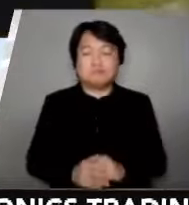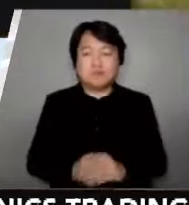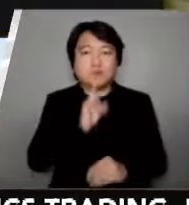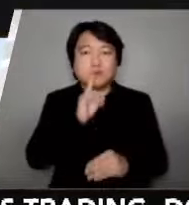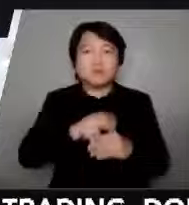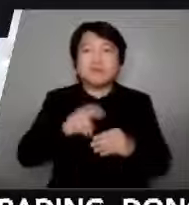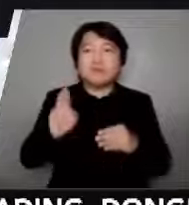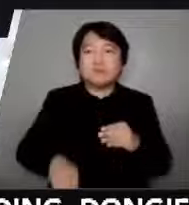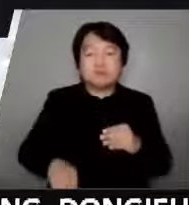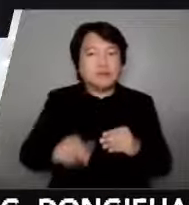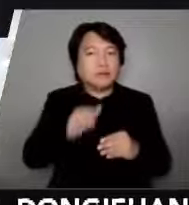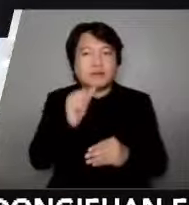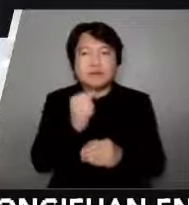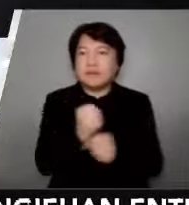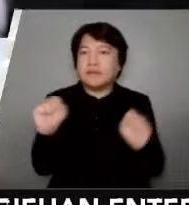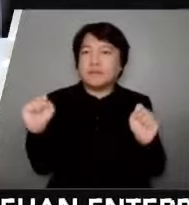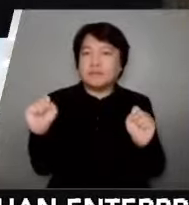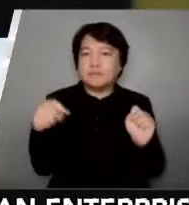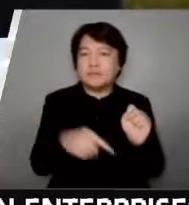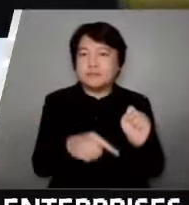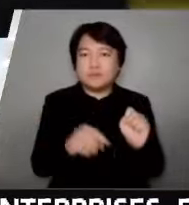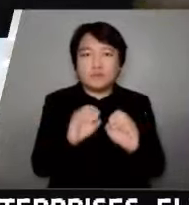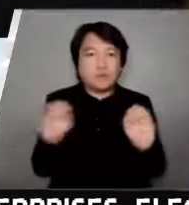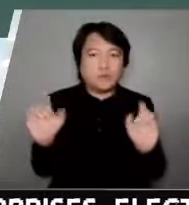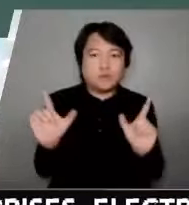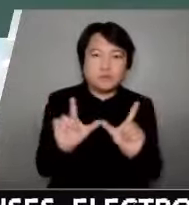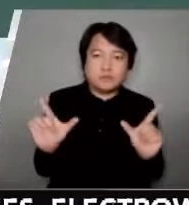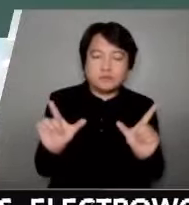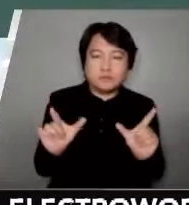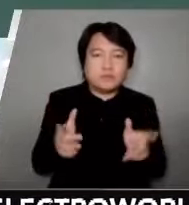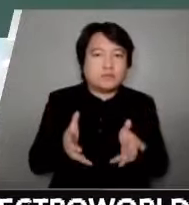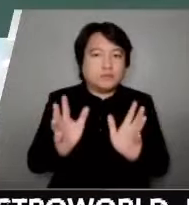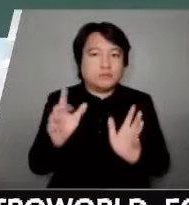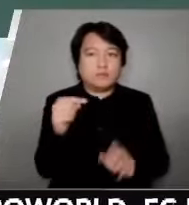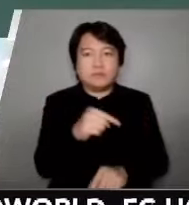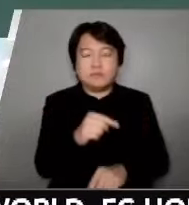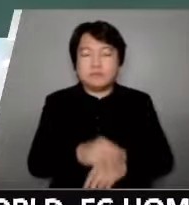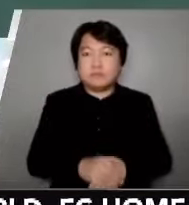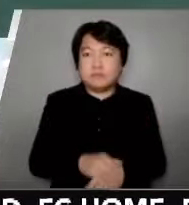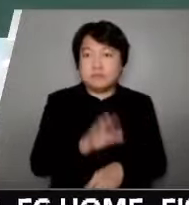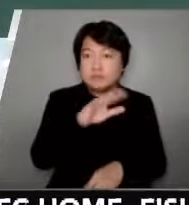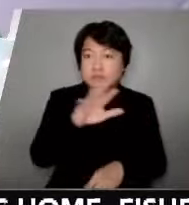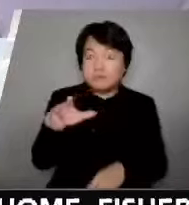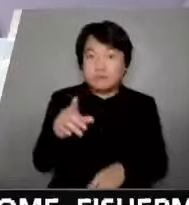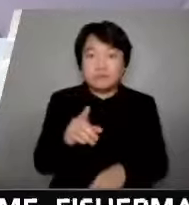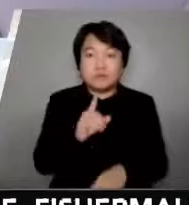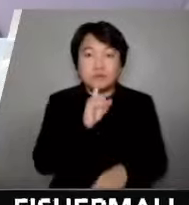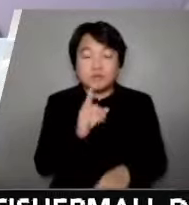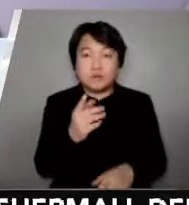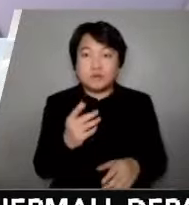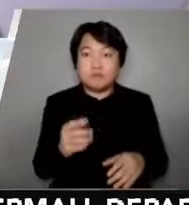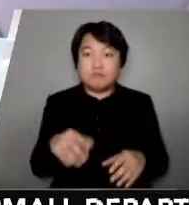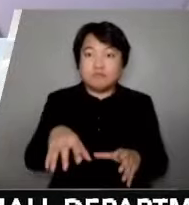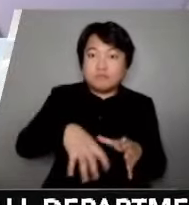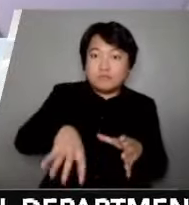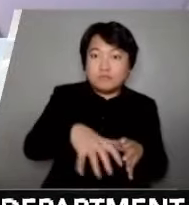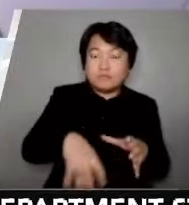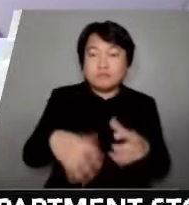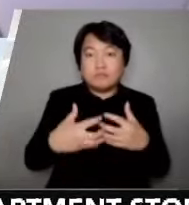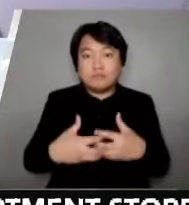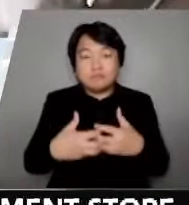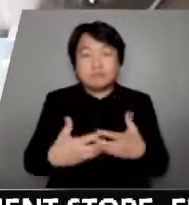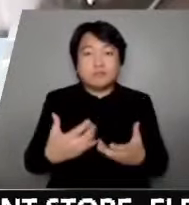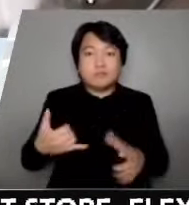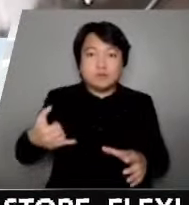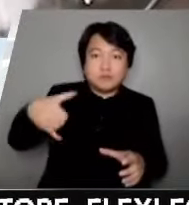unsafe at walang kalidad na mga produkto in-imagine niyo ho yung washing machine niyo o mga electric kettle niyo mga